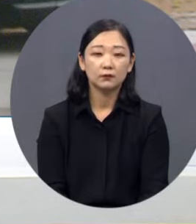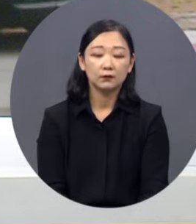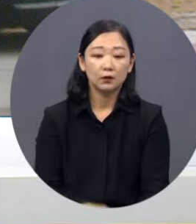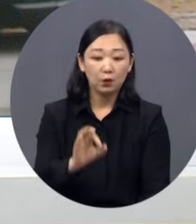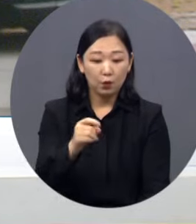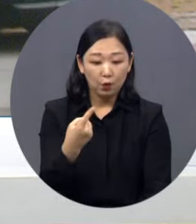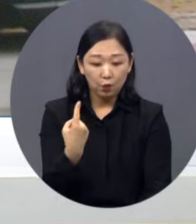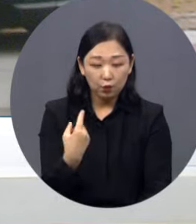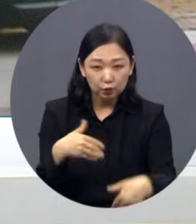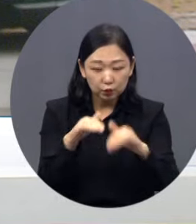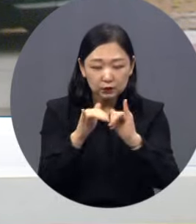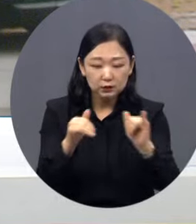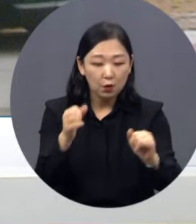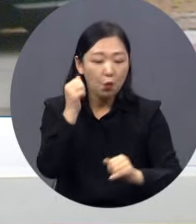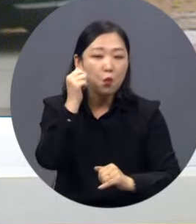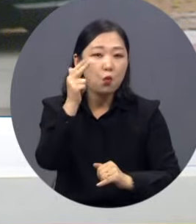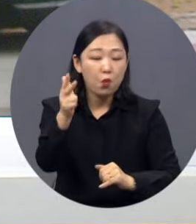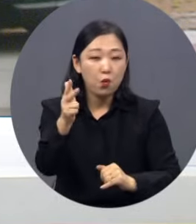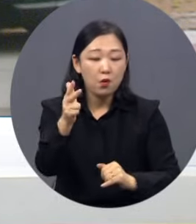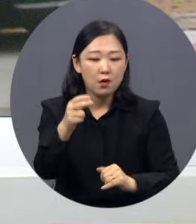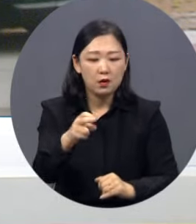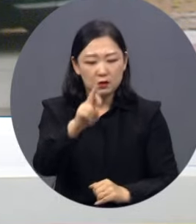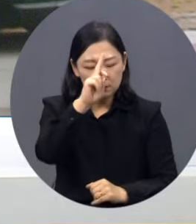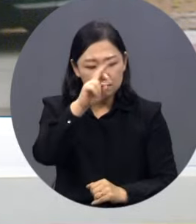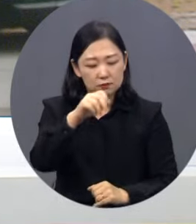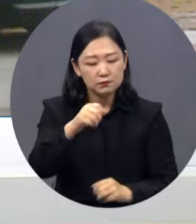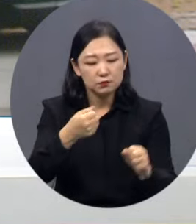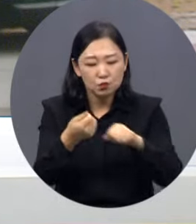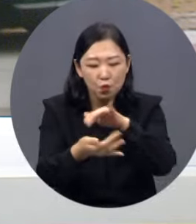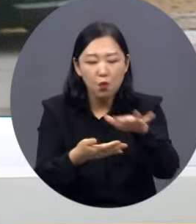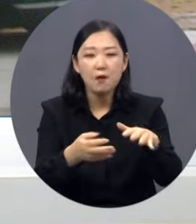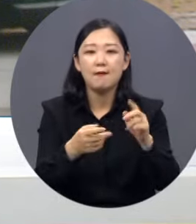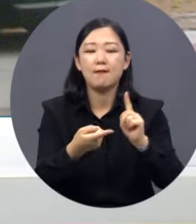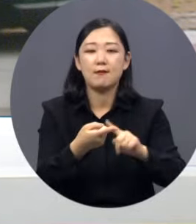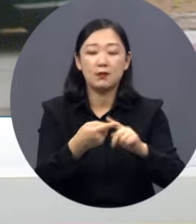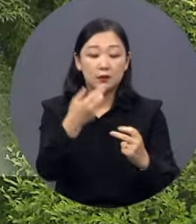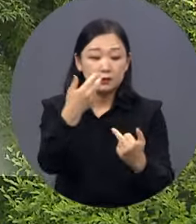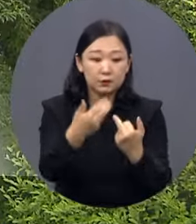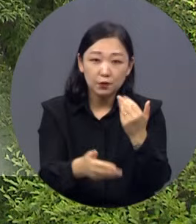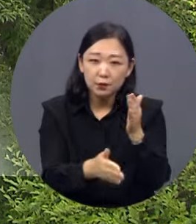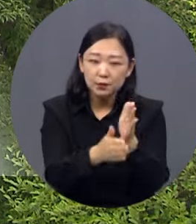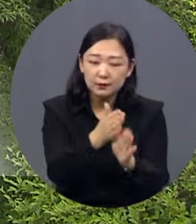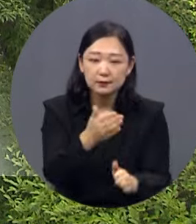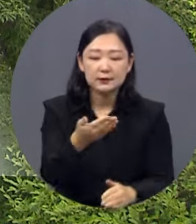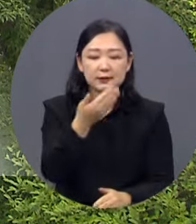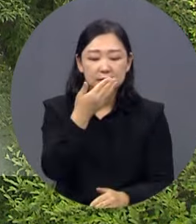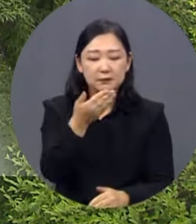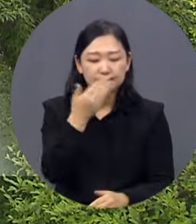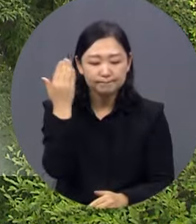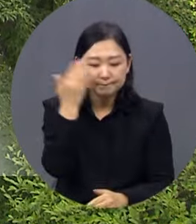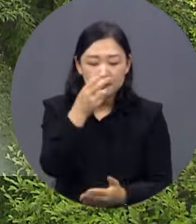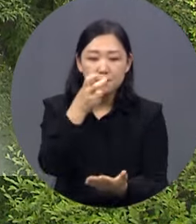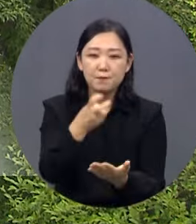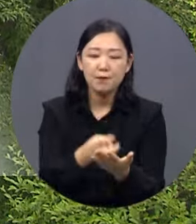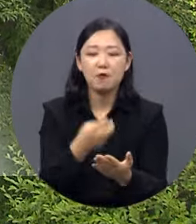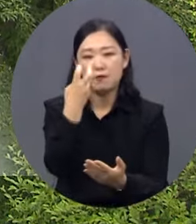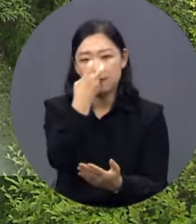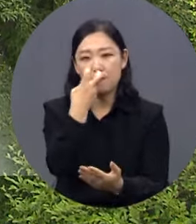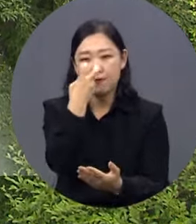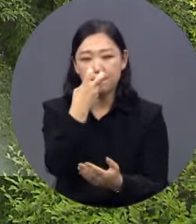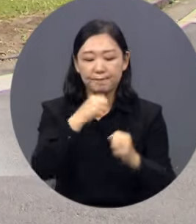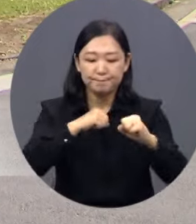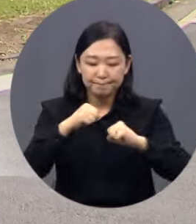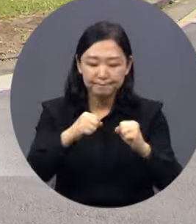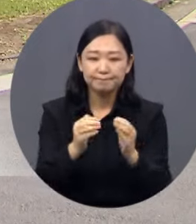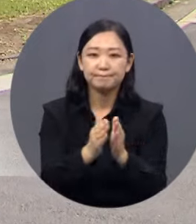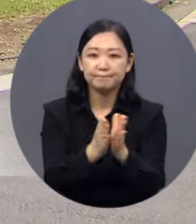오영훈 지사의 백통신원 리조트 점심 논란에 대해 서귀포 씨가 식품위생법 위반 점검에 나섰습니다 서표